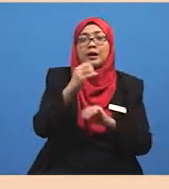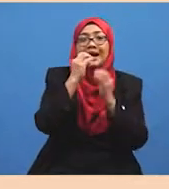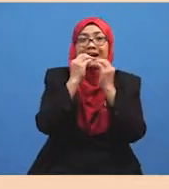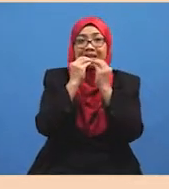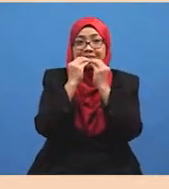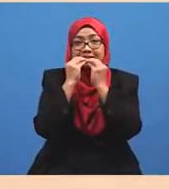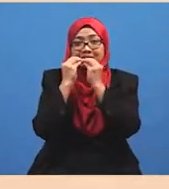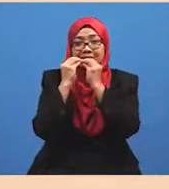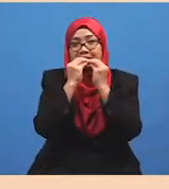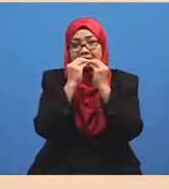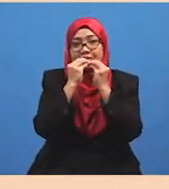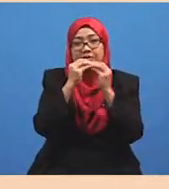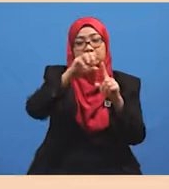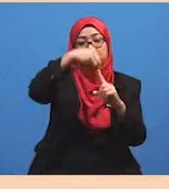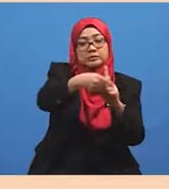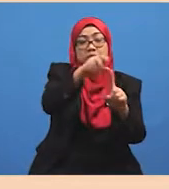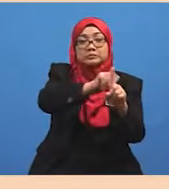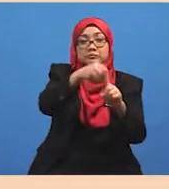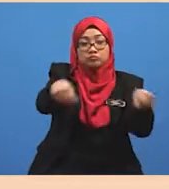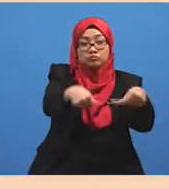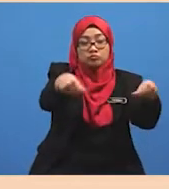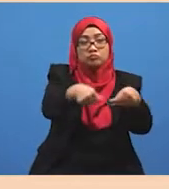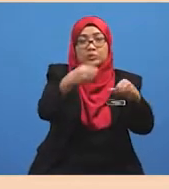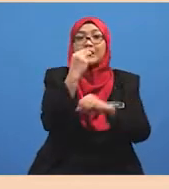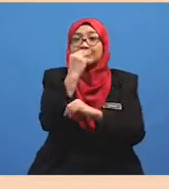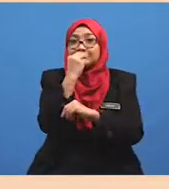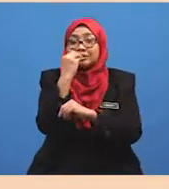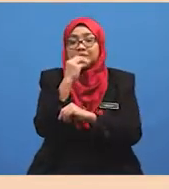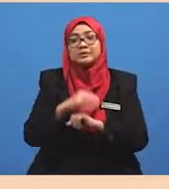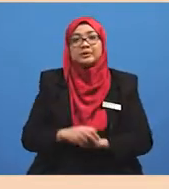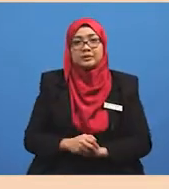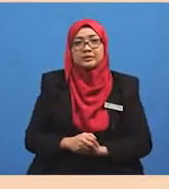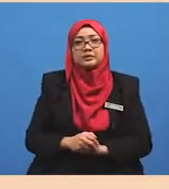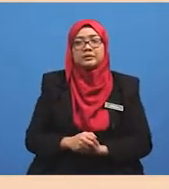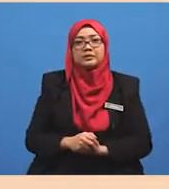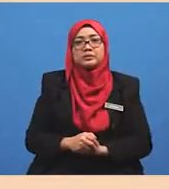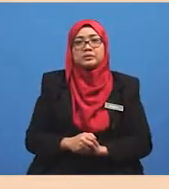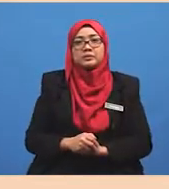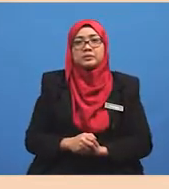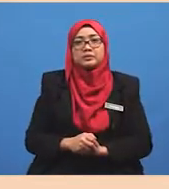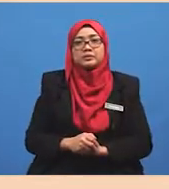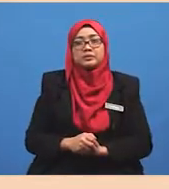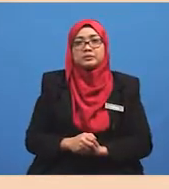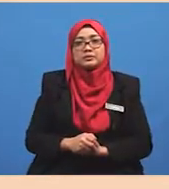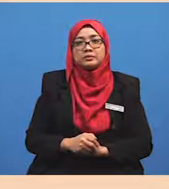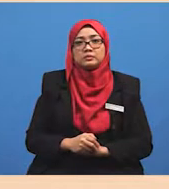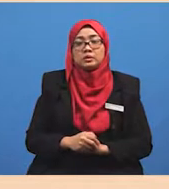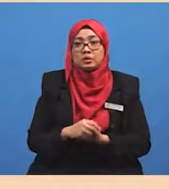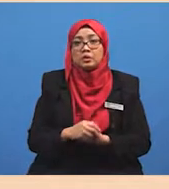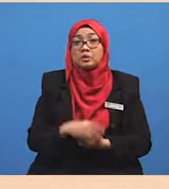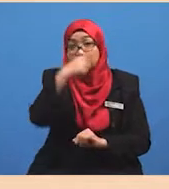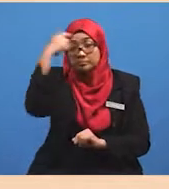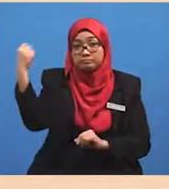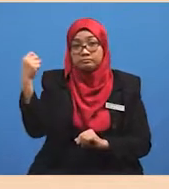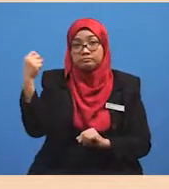menggunakan kaidah pesanan atas kalian krane kaidah ini semakin populer